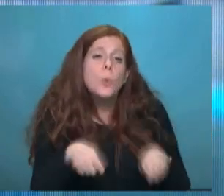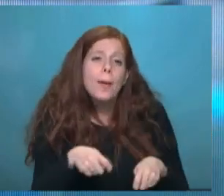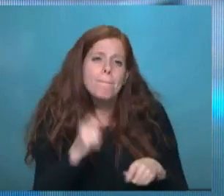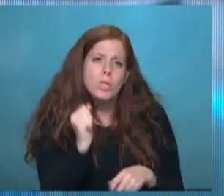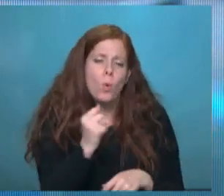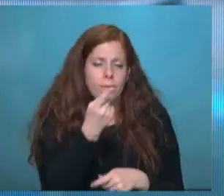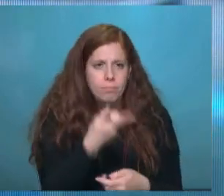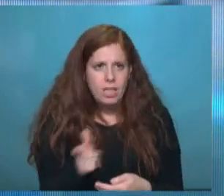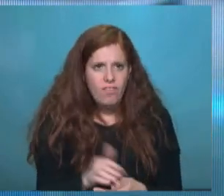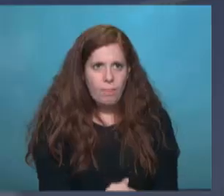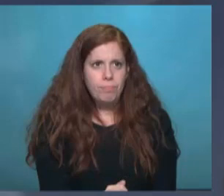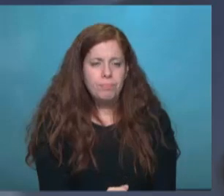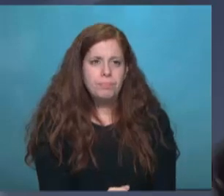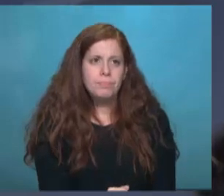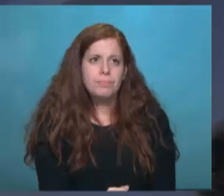של אורן אהרוני.